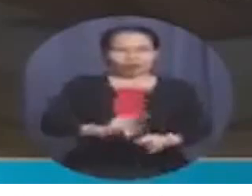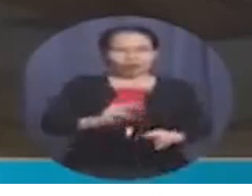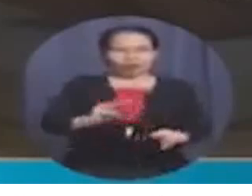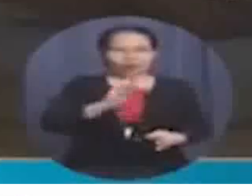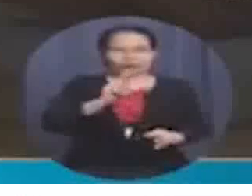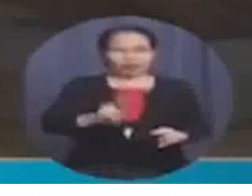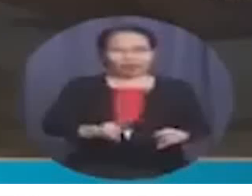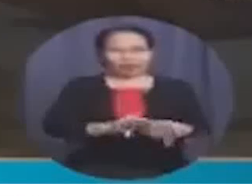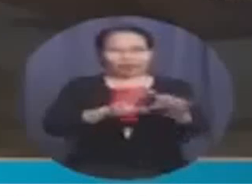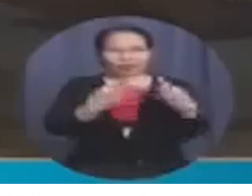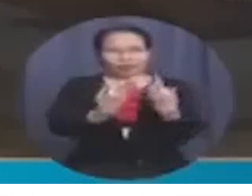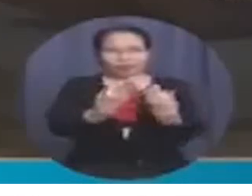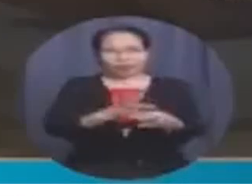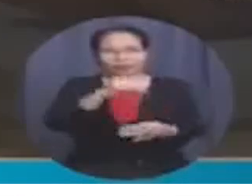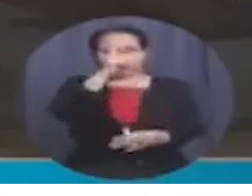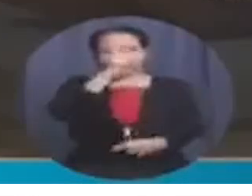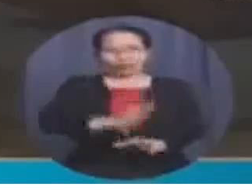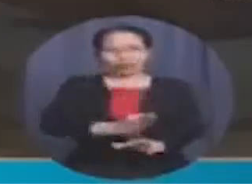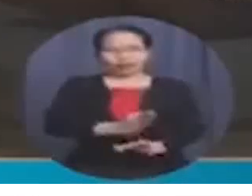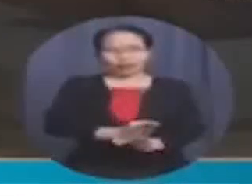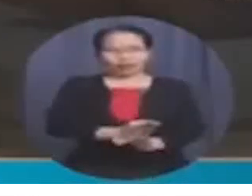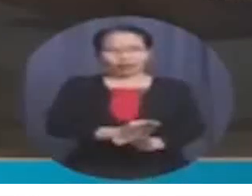karetang katubalenaning kasalpantayanan.